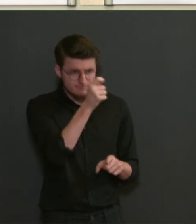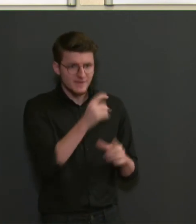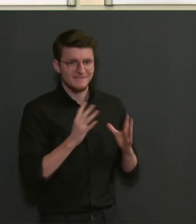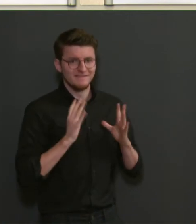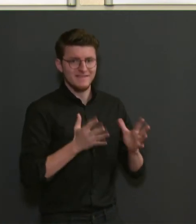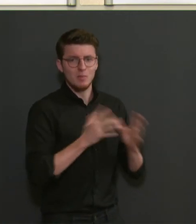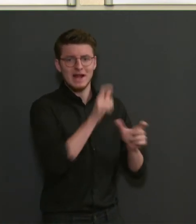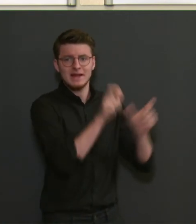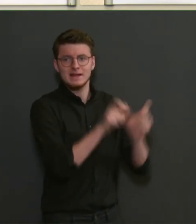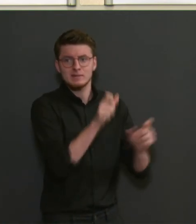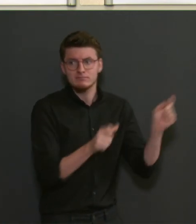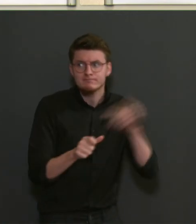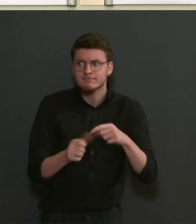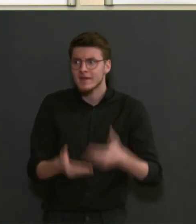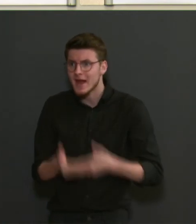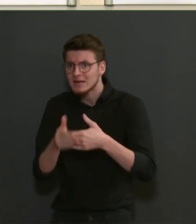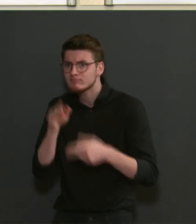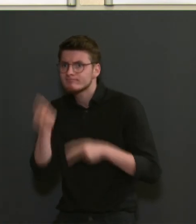aangemeld.